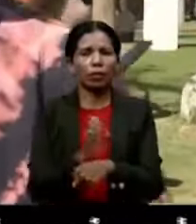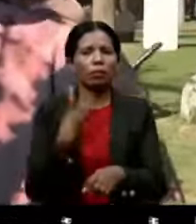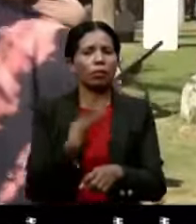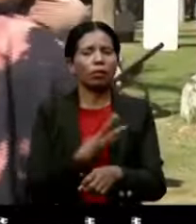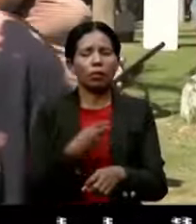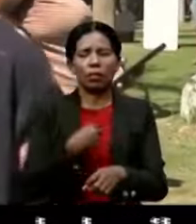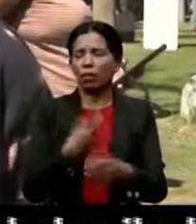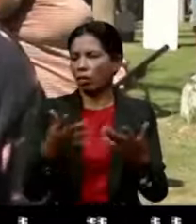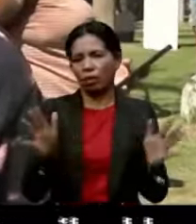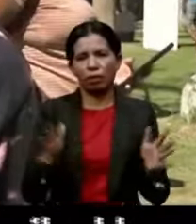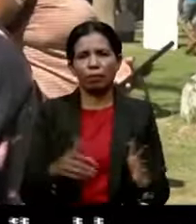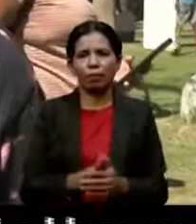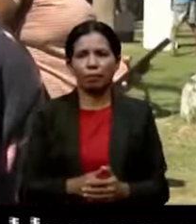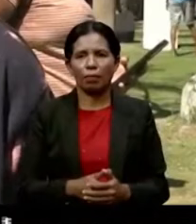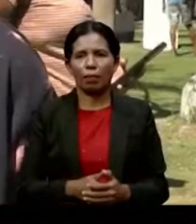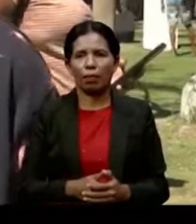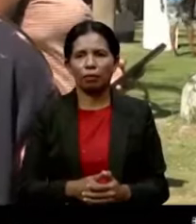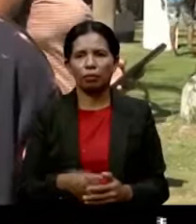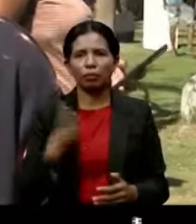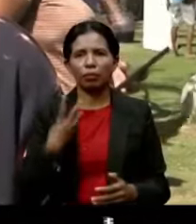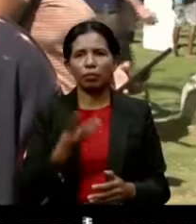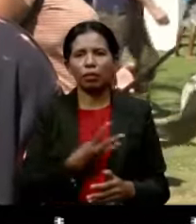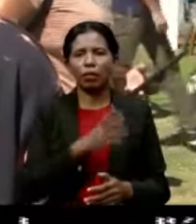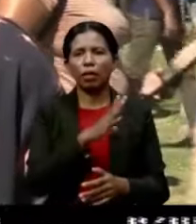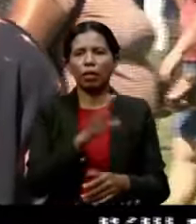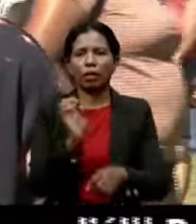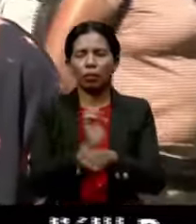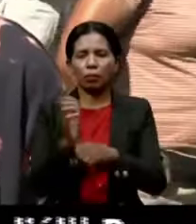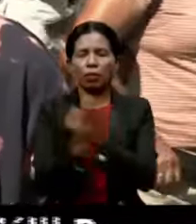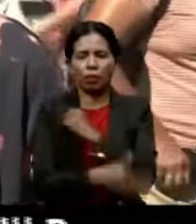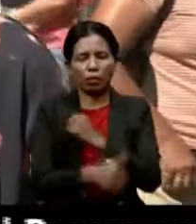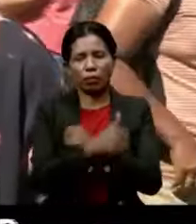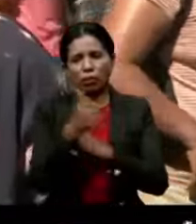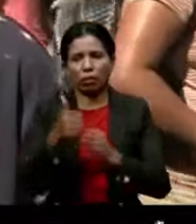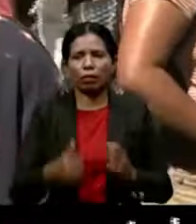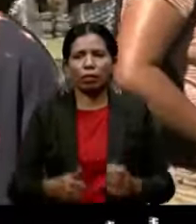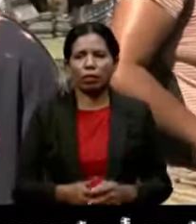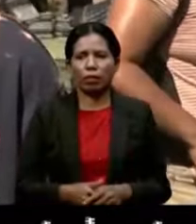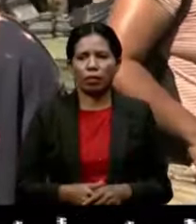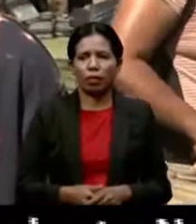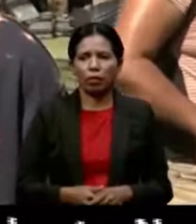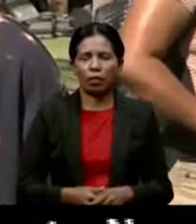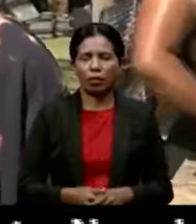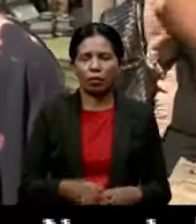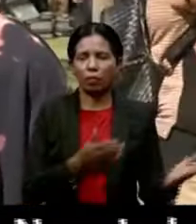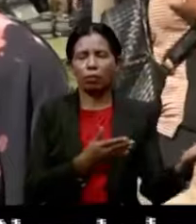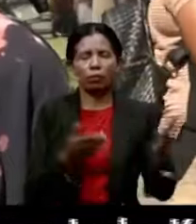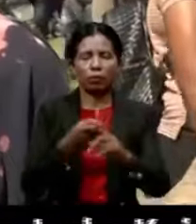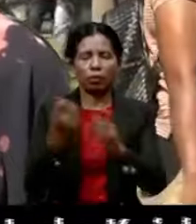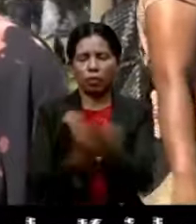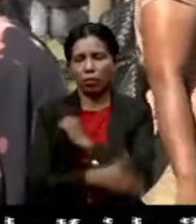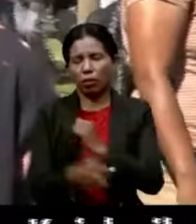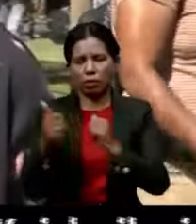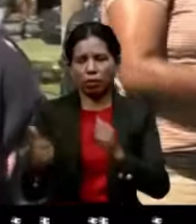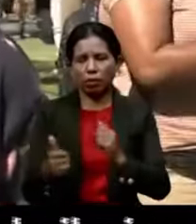laia laia ita dependa di ekonomi vera liur ne be maka transferensi o estado da Roma so